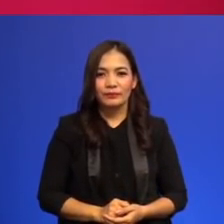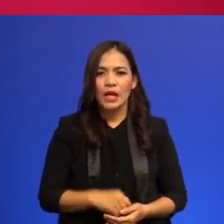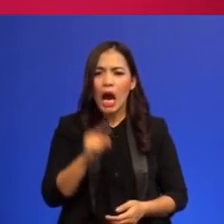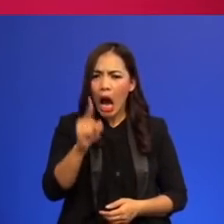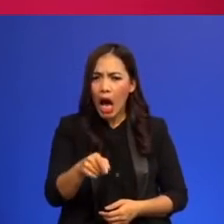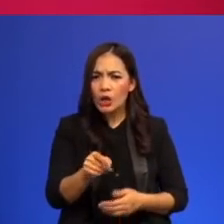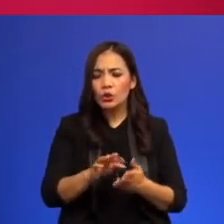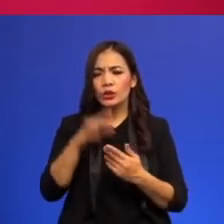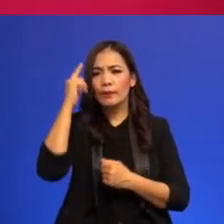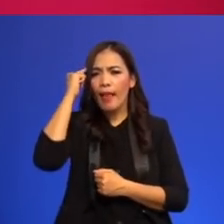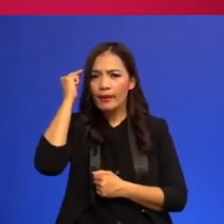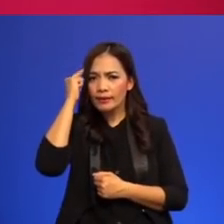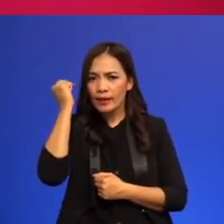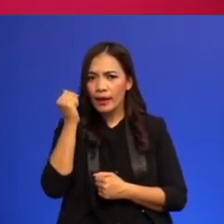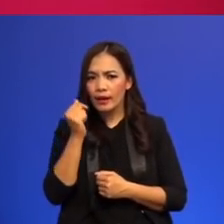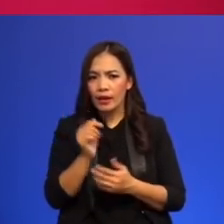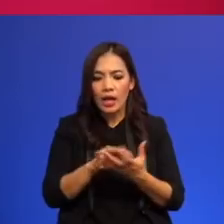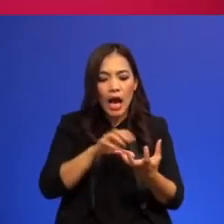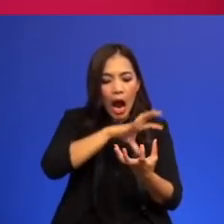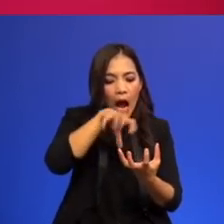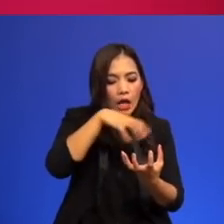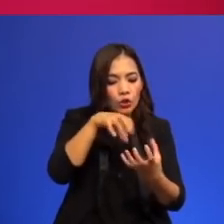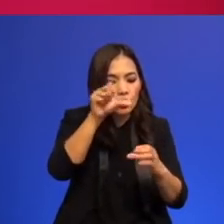Diajarin nyampur kopi.